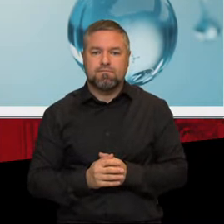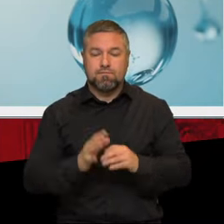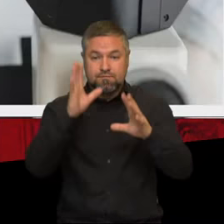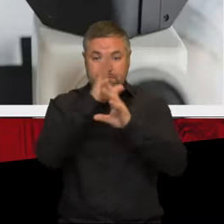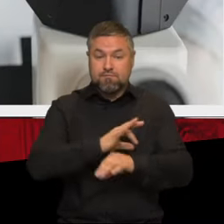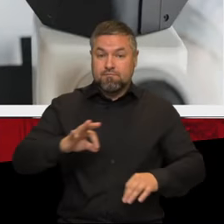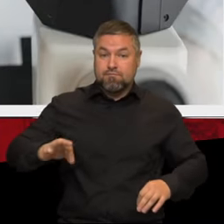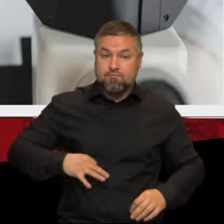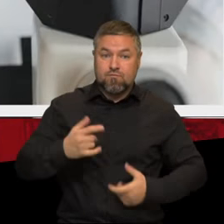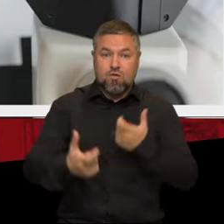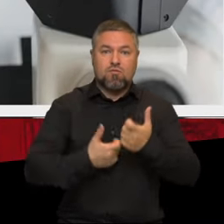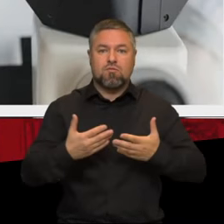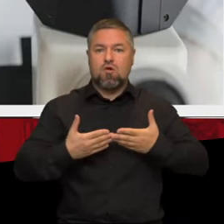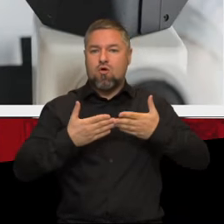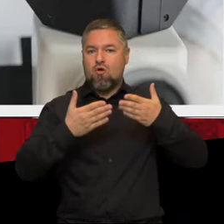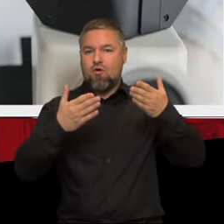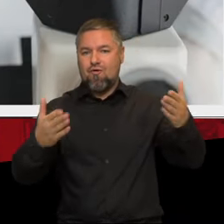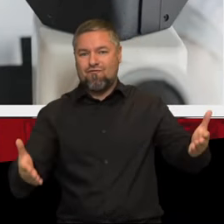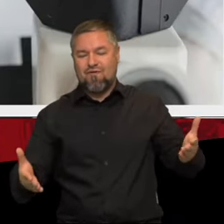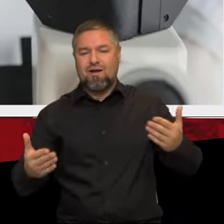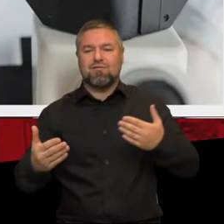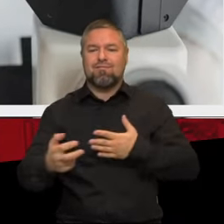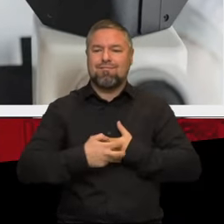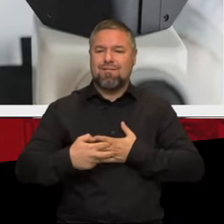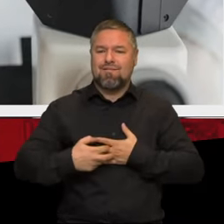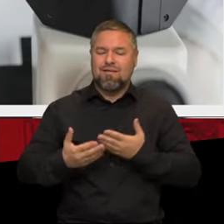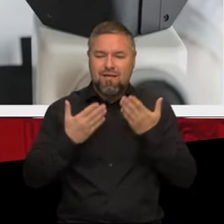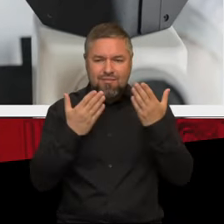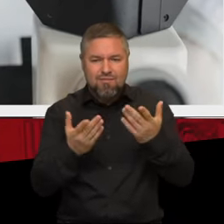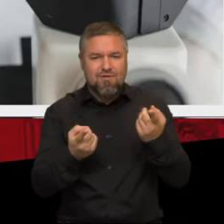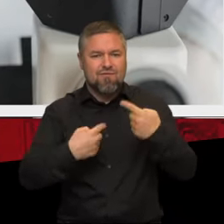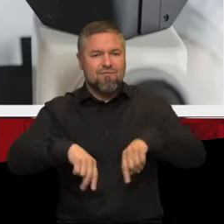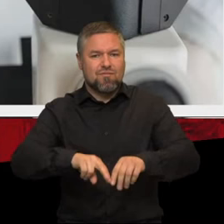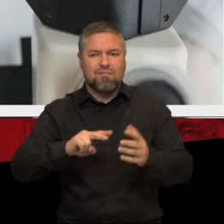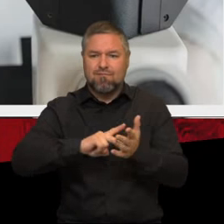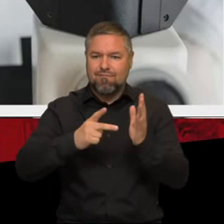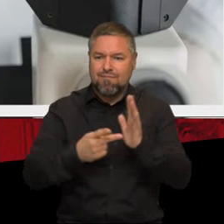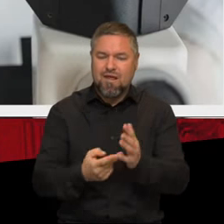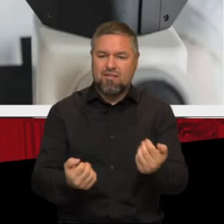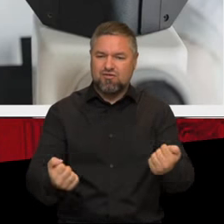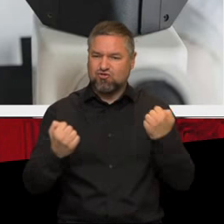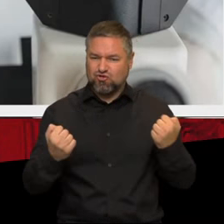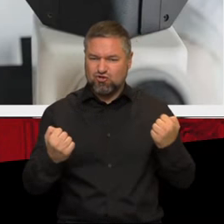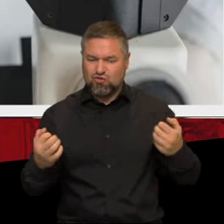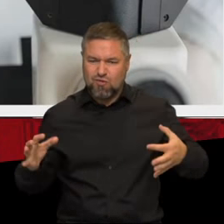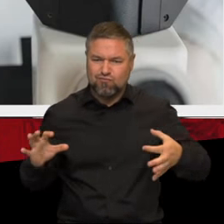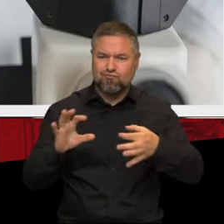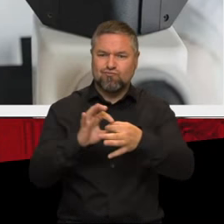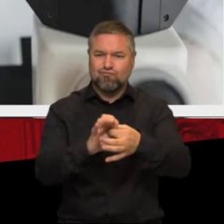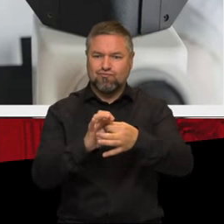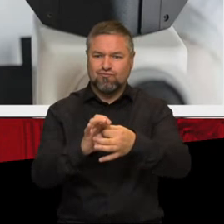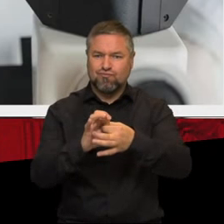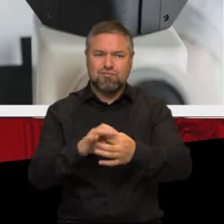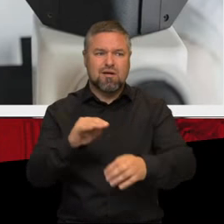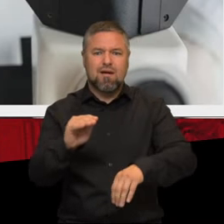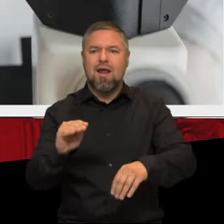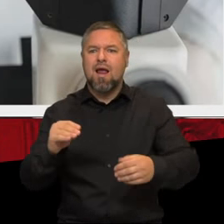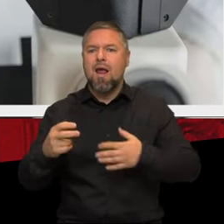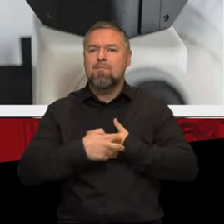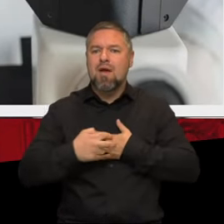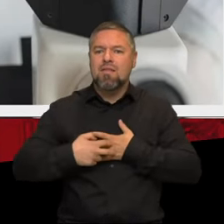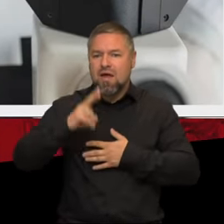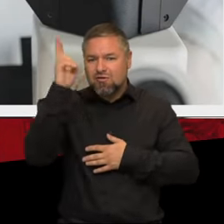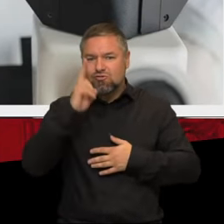Szanowni Państwo, stawiamy na otwartość w badaniach naukowych, realizujemy strategię łączenia sił z wiodącymi instytutami badawczymi w